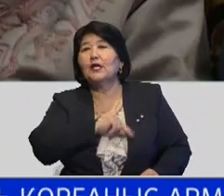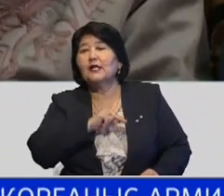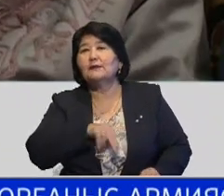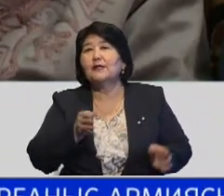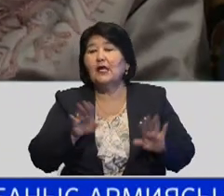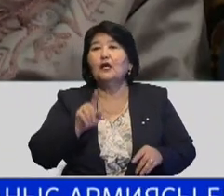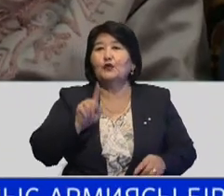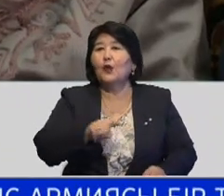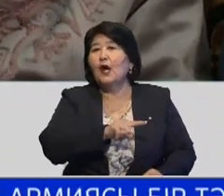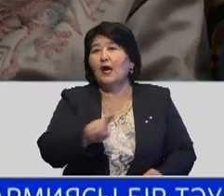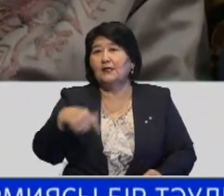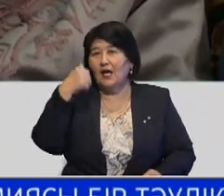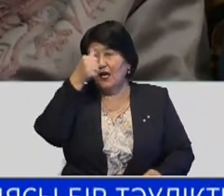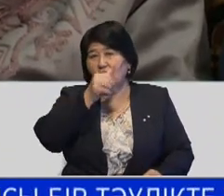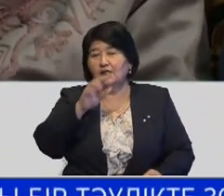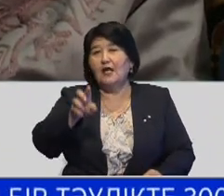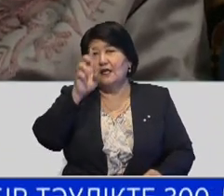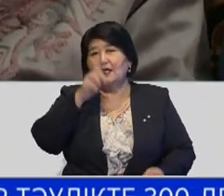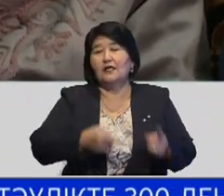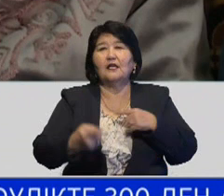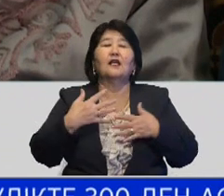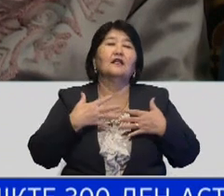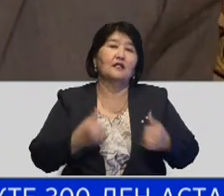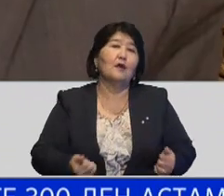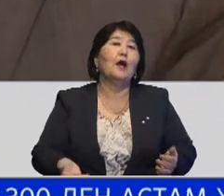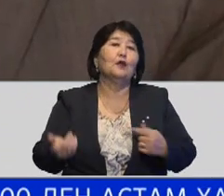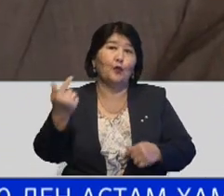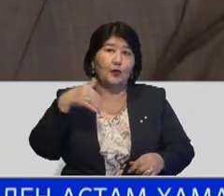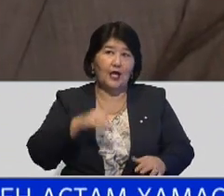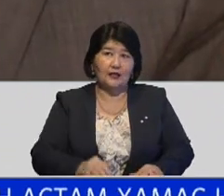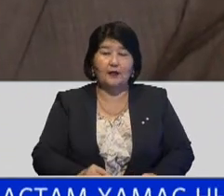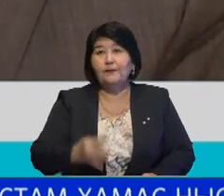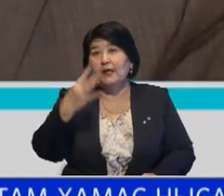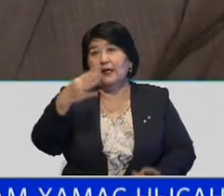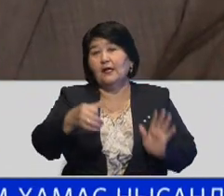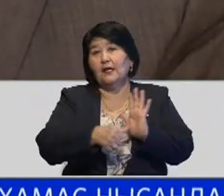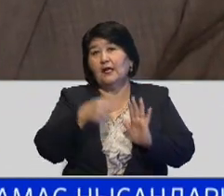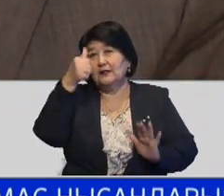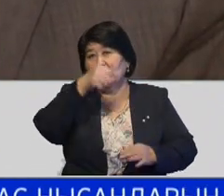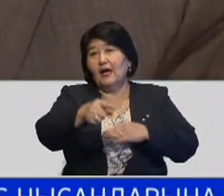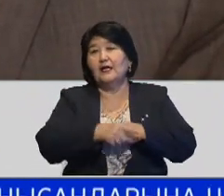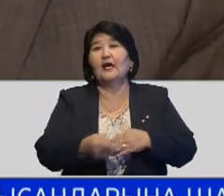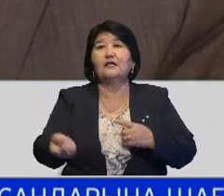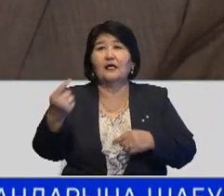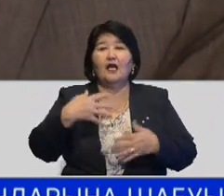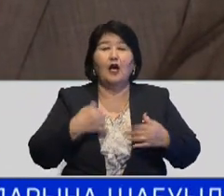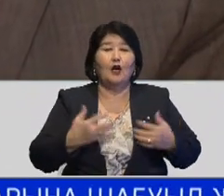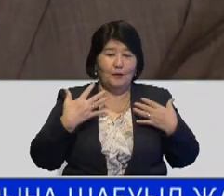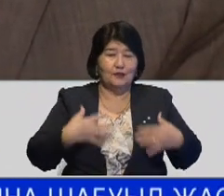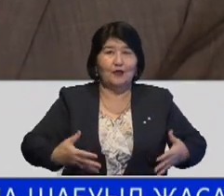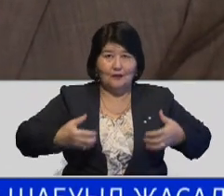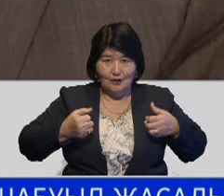kalat. Söytip arağa jıl salıp elge din aman oralada. 46'nın ayağında geldi, aman esen, kol ayağı